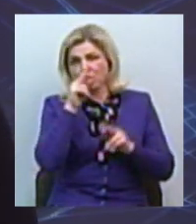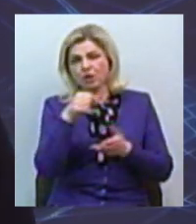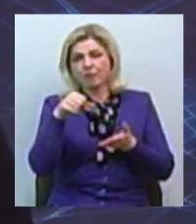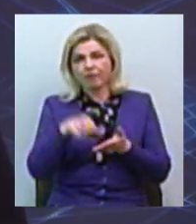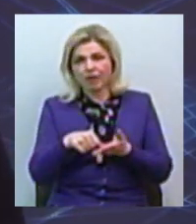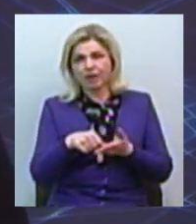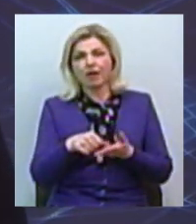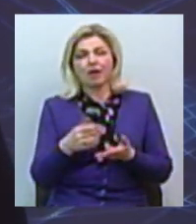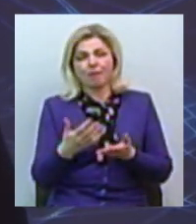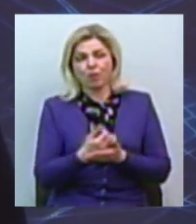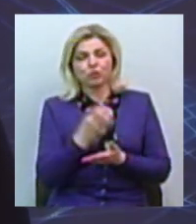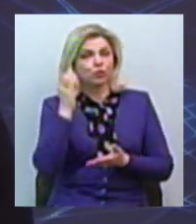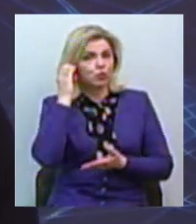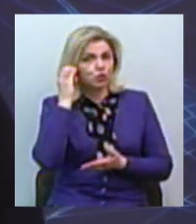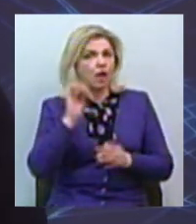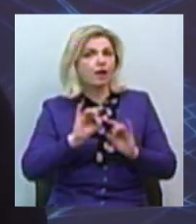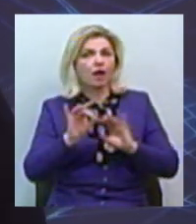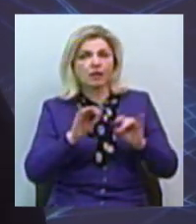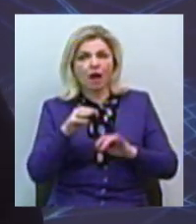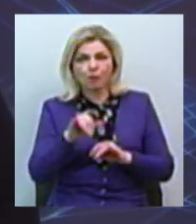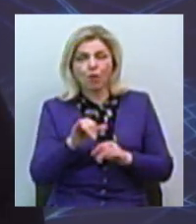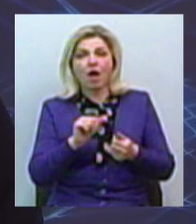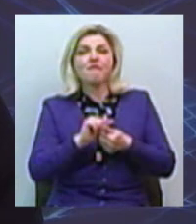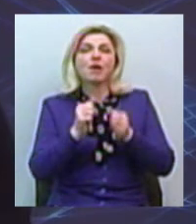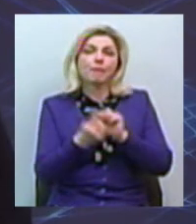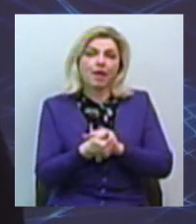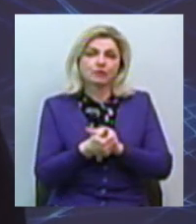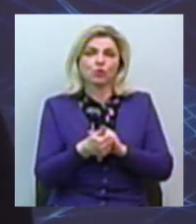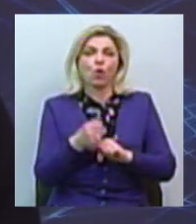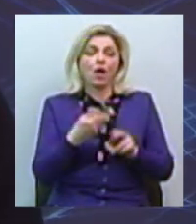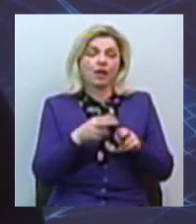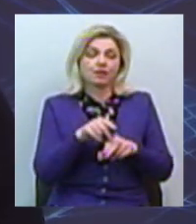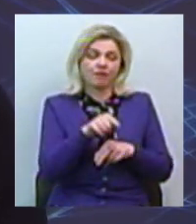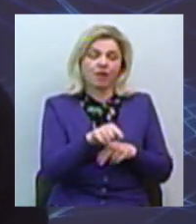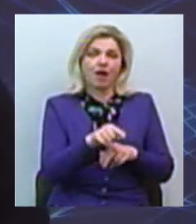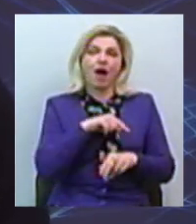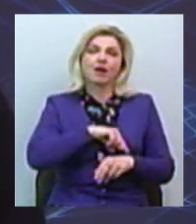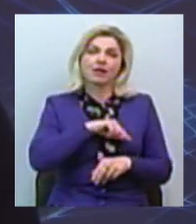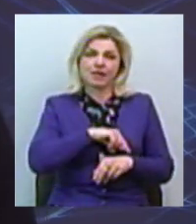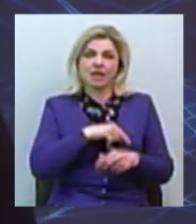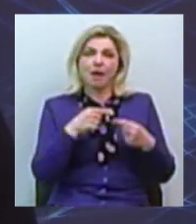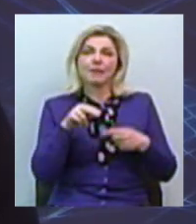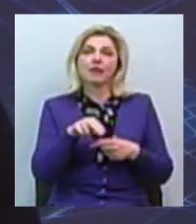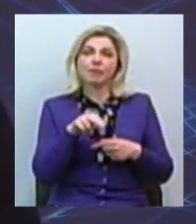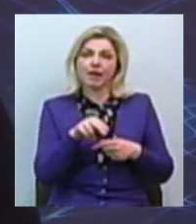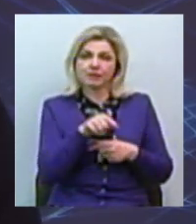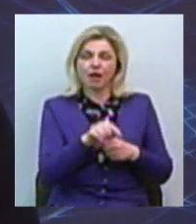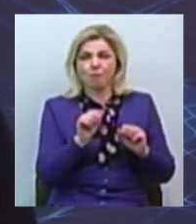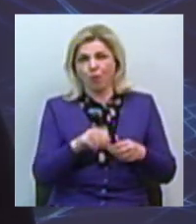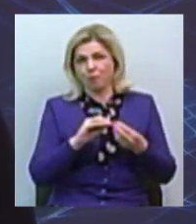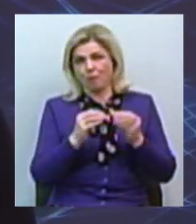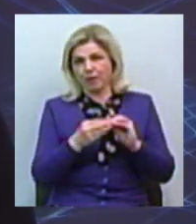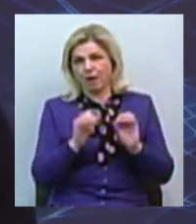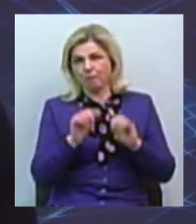рекламу слухати замість того предмета ножа, який до якого вона хоче підійти, це може бути проблемою, це можна